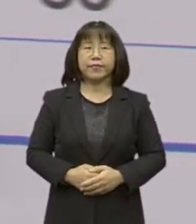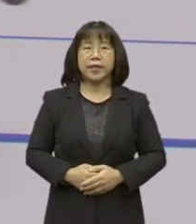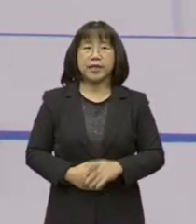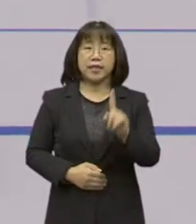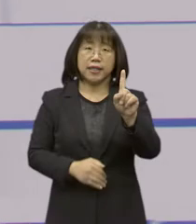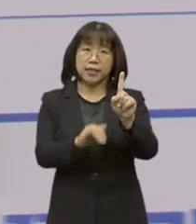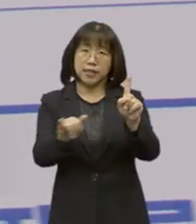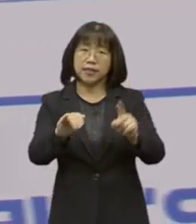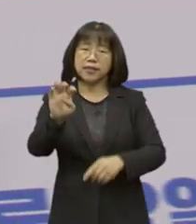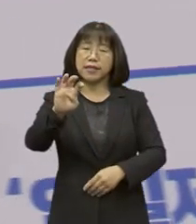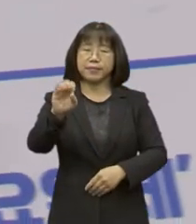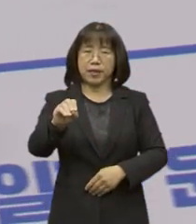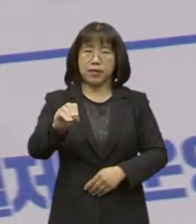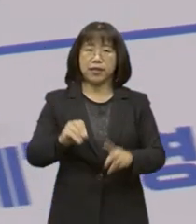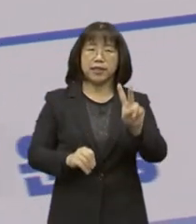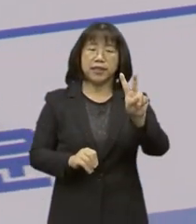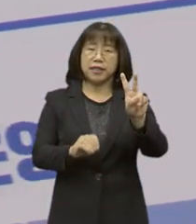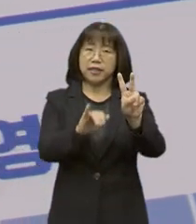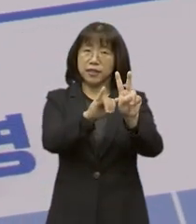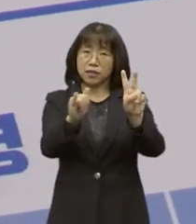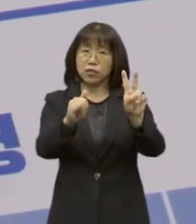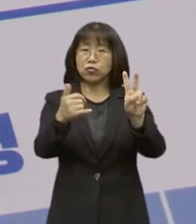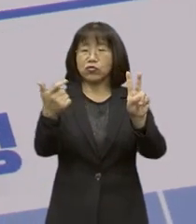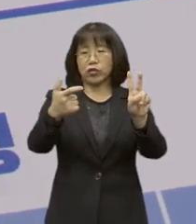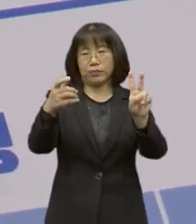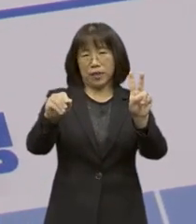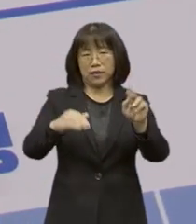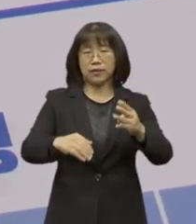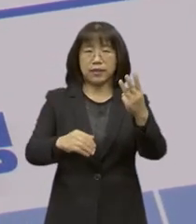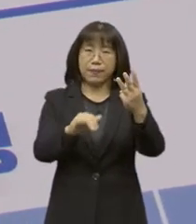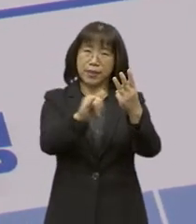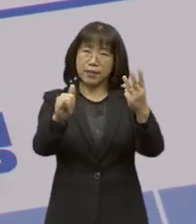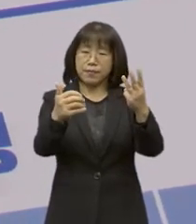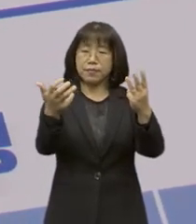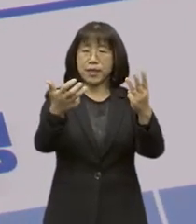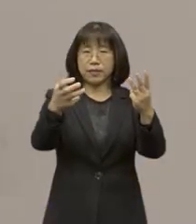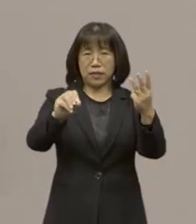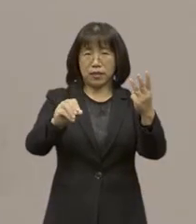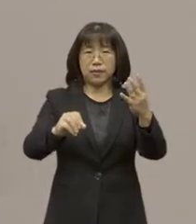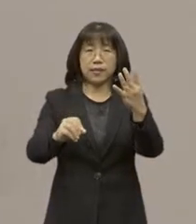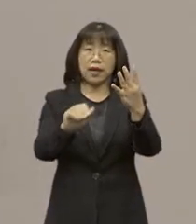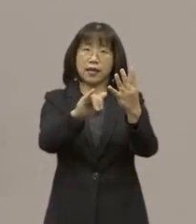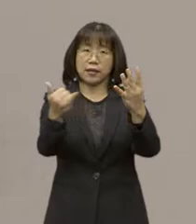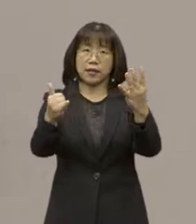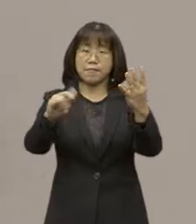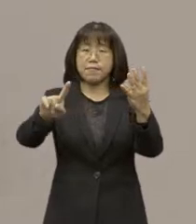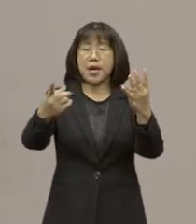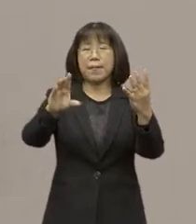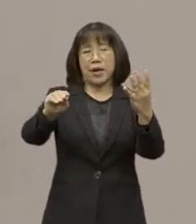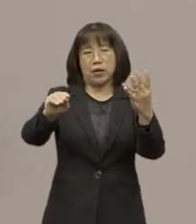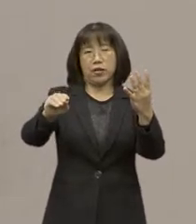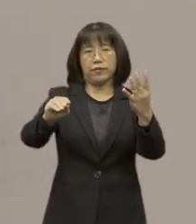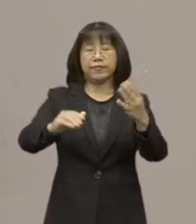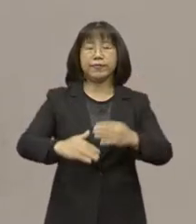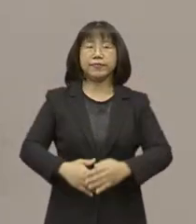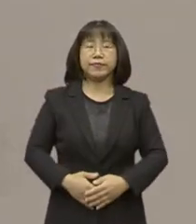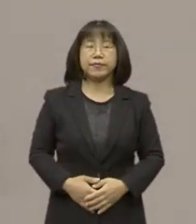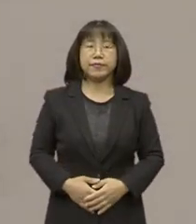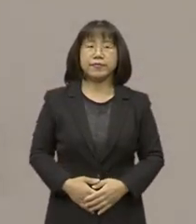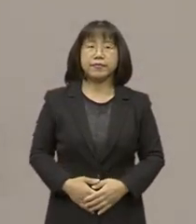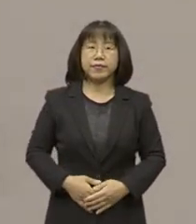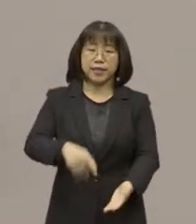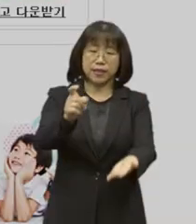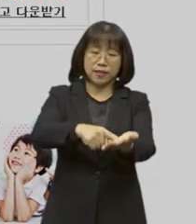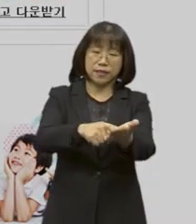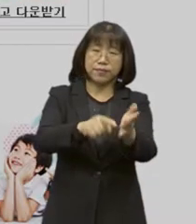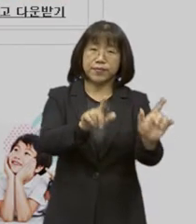주민등록상 가구원을 기준으로 1인 가구 40만 원, 2인 가구 60만 원, 3인 가구 80만 원, 4인 가구 이상